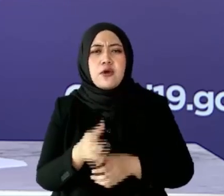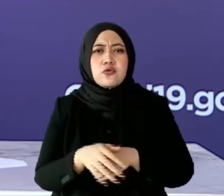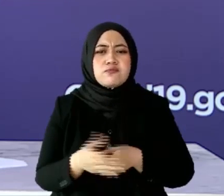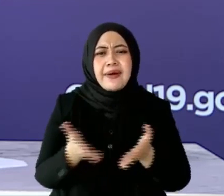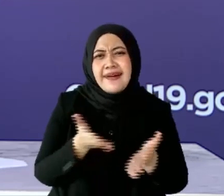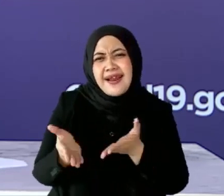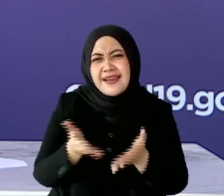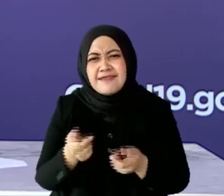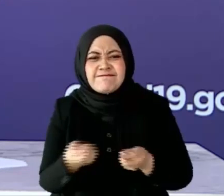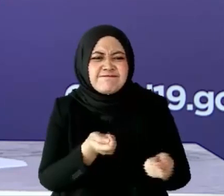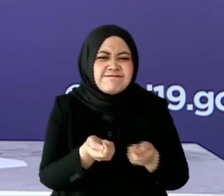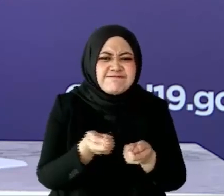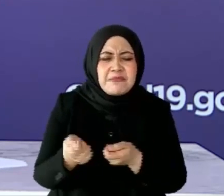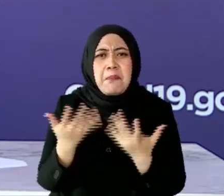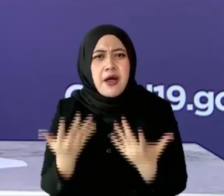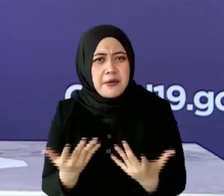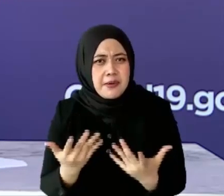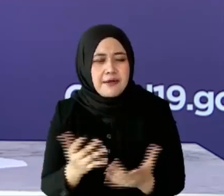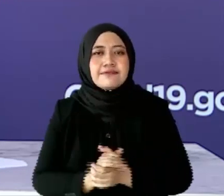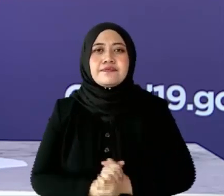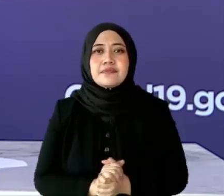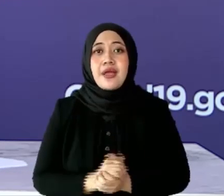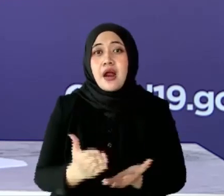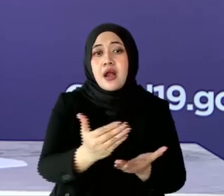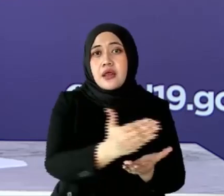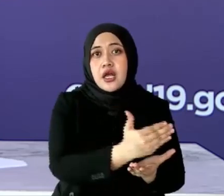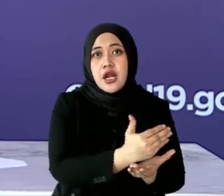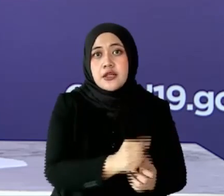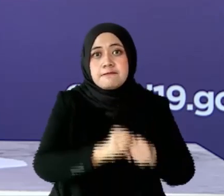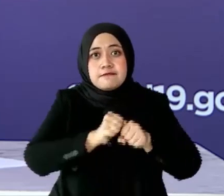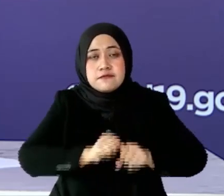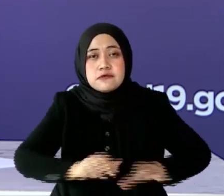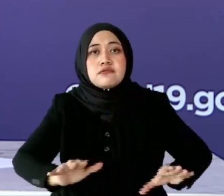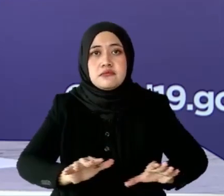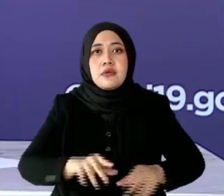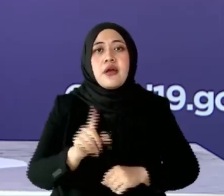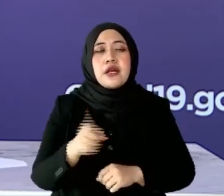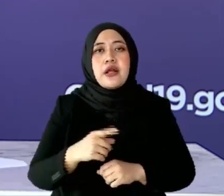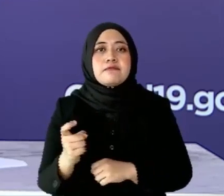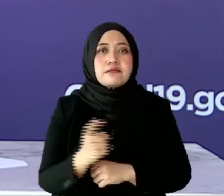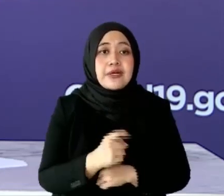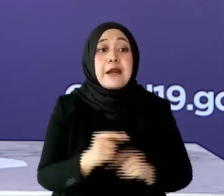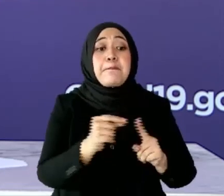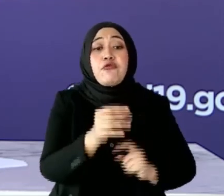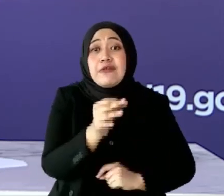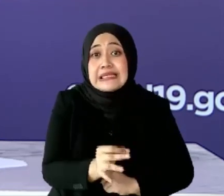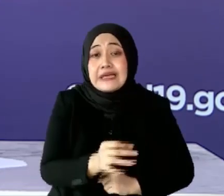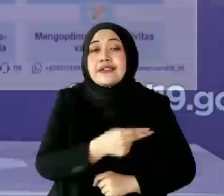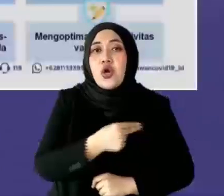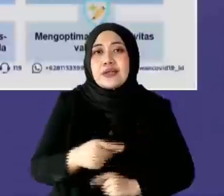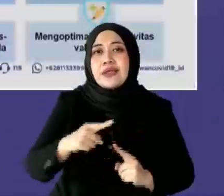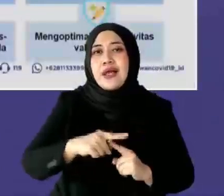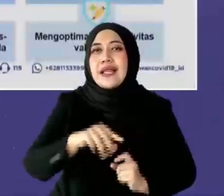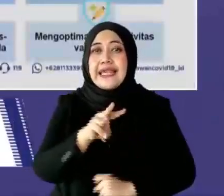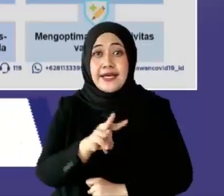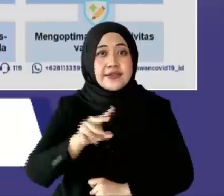COVID-19 saat ini. Berdasarkan data sebaran whole genome sequencing komplit per provinsi di Indonesia di